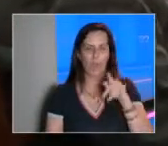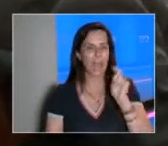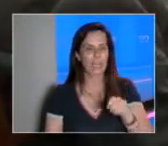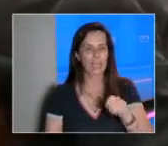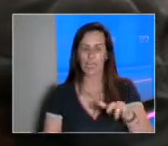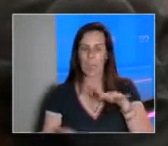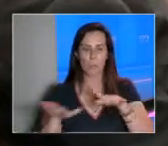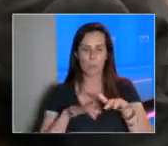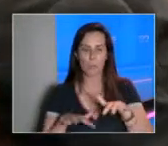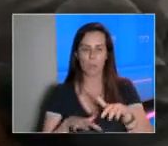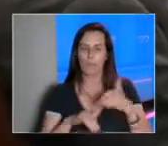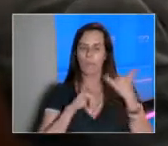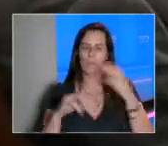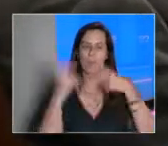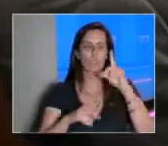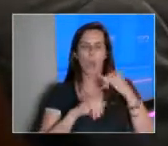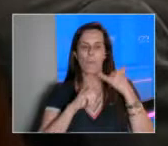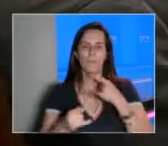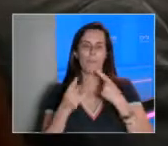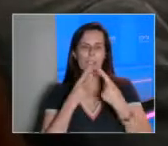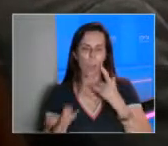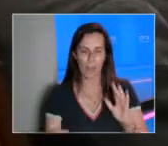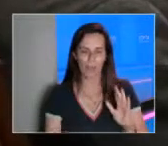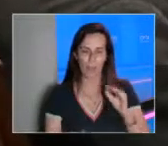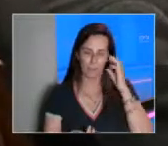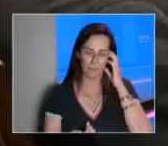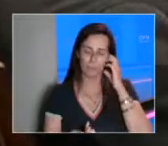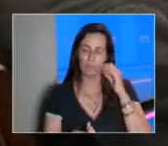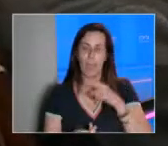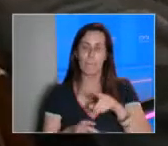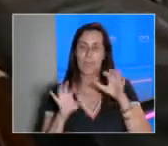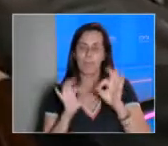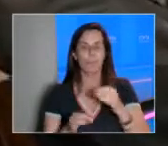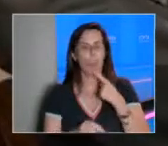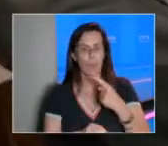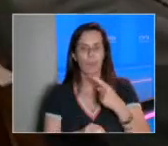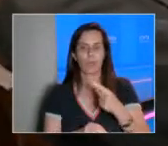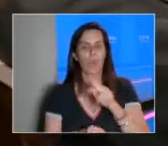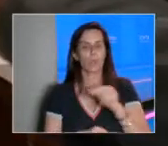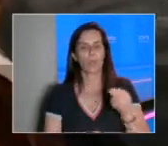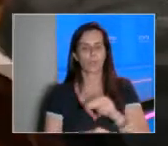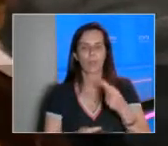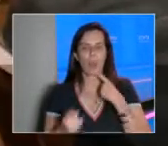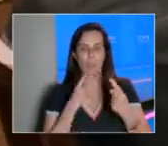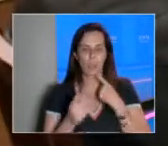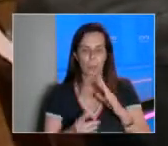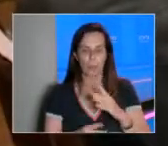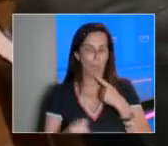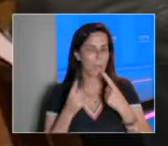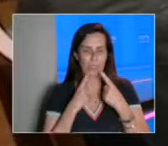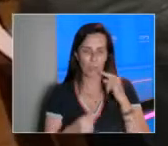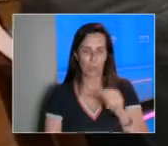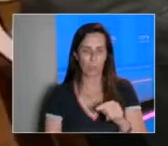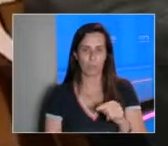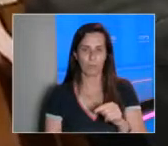לכנסת, לממשלה, מביאים הסכם, לא מביאים מסע ומתן. הם בעצם מדברים על הסוגיות של המסע ומתן. המסע